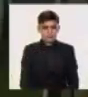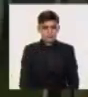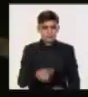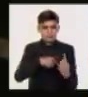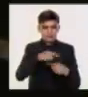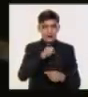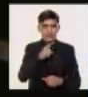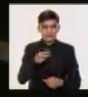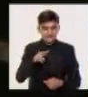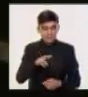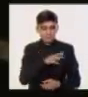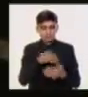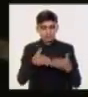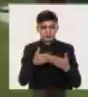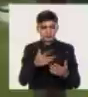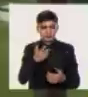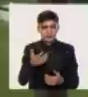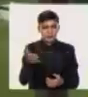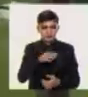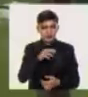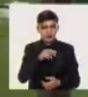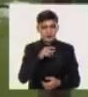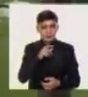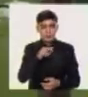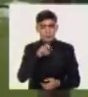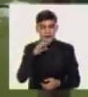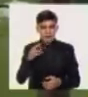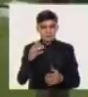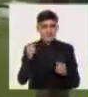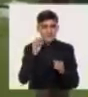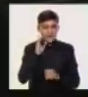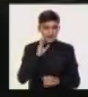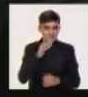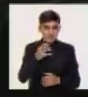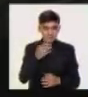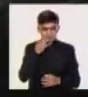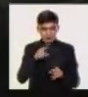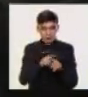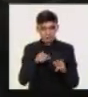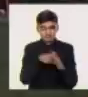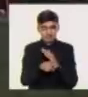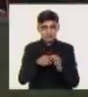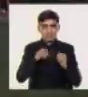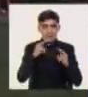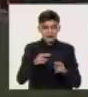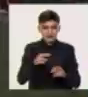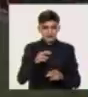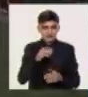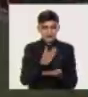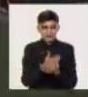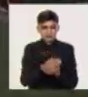Предприятие «Азиакотломаш» выпускает более 300 котлов парового и водяного отопления в год и необходимые запчасти к ним. Теперь здесь производят